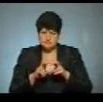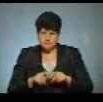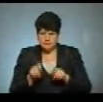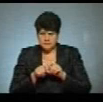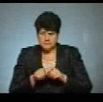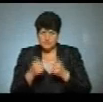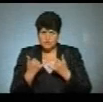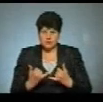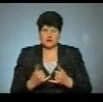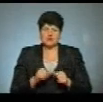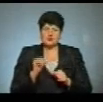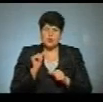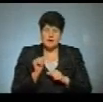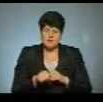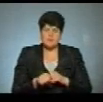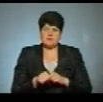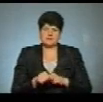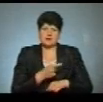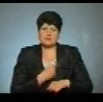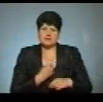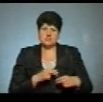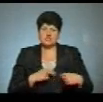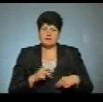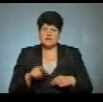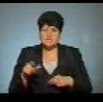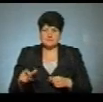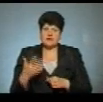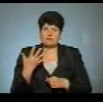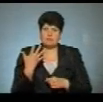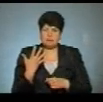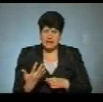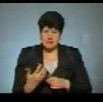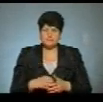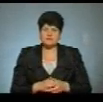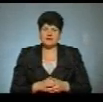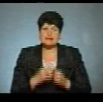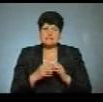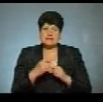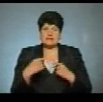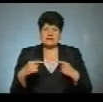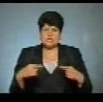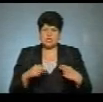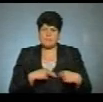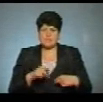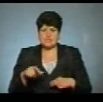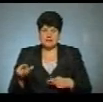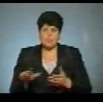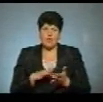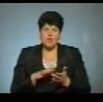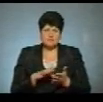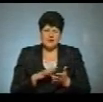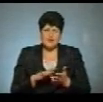сьогодні. Зокрема, власне, у медичних працівників 5. Серед інших працівників – це